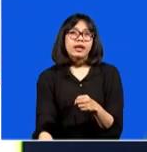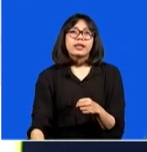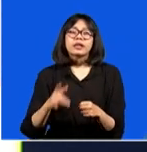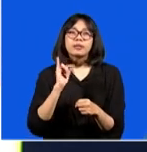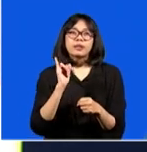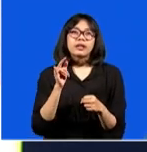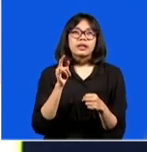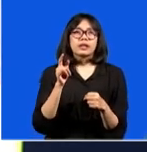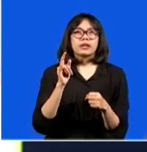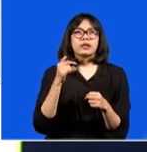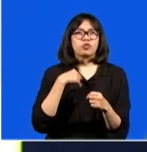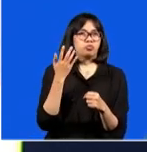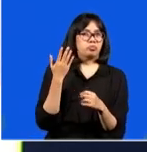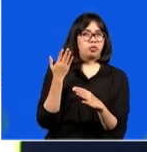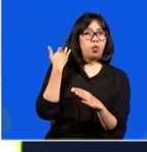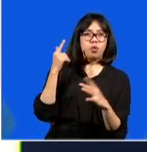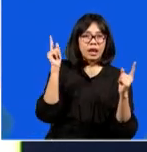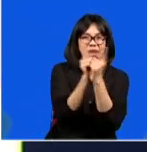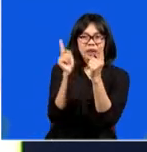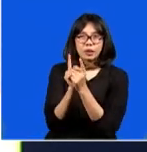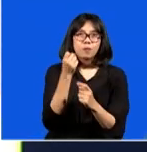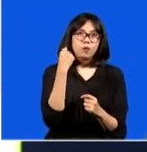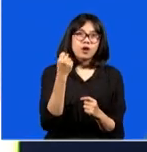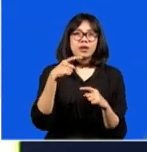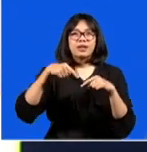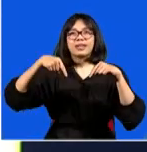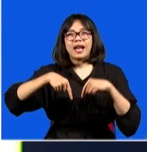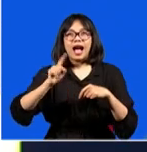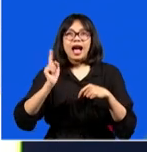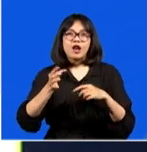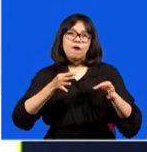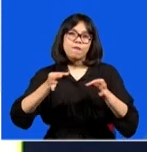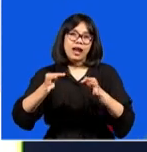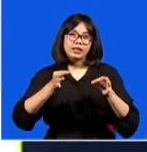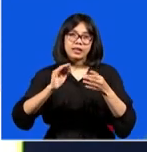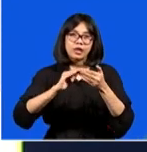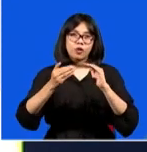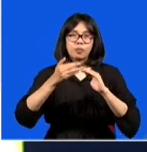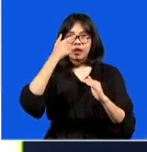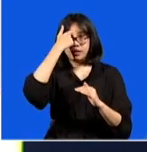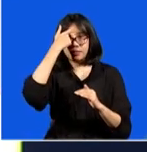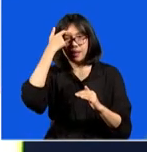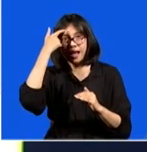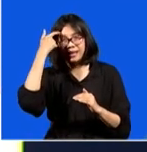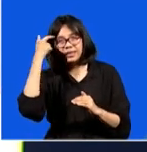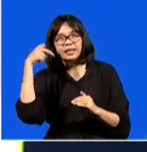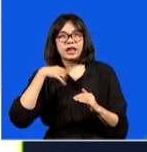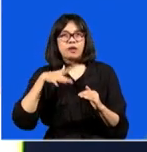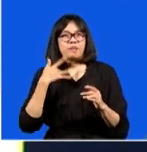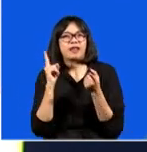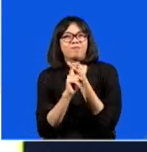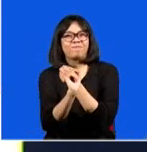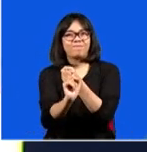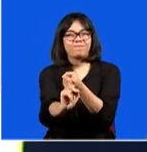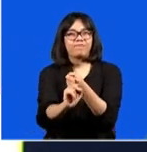mungkin untuk bertemu ternyata melalui fasilitas yang disediakan oleh komunitas belajar saya semakin dekat Nah itu kemudian